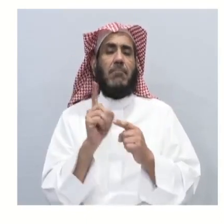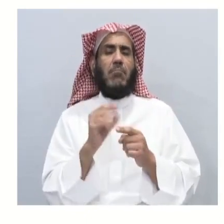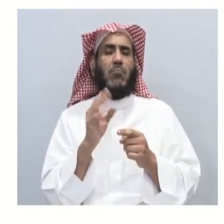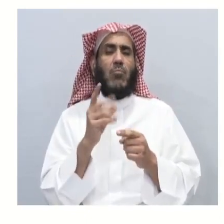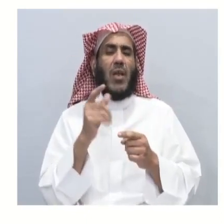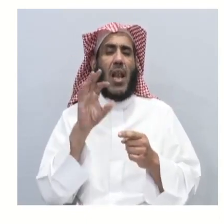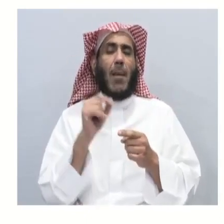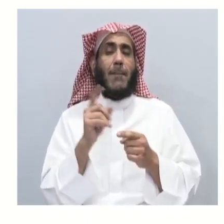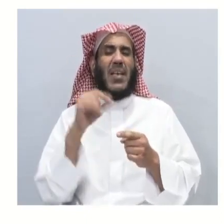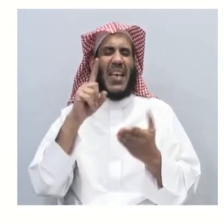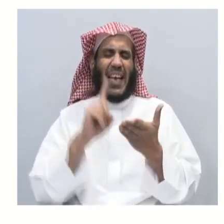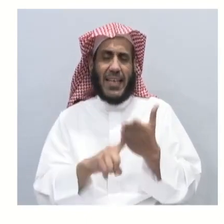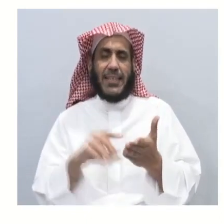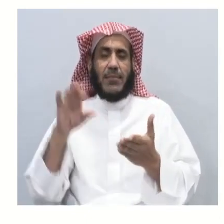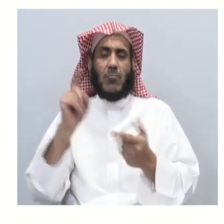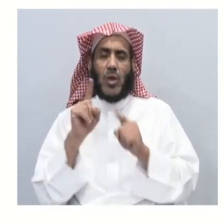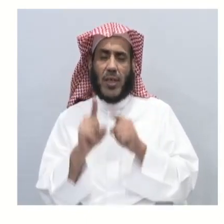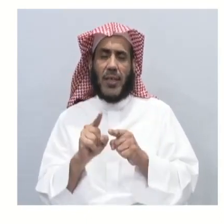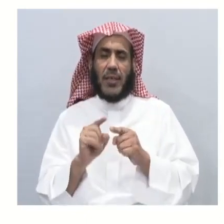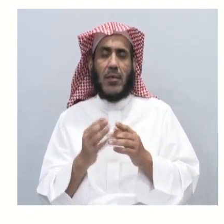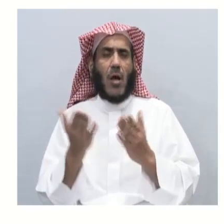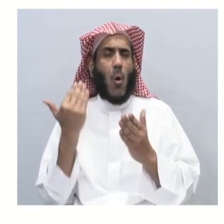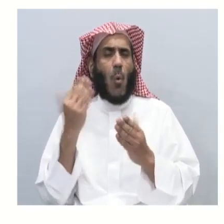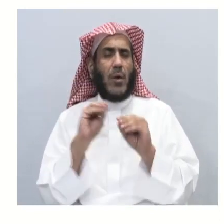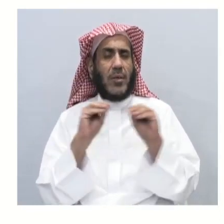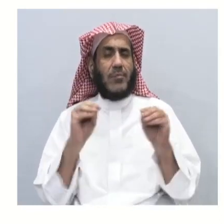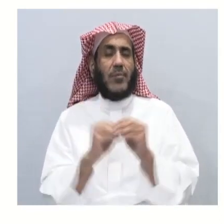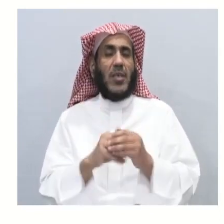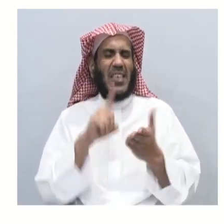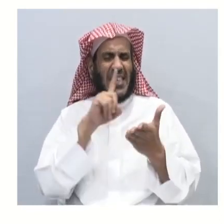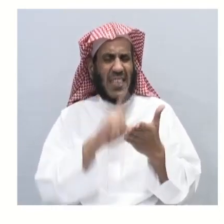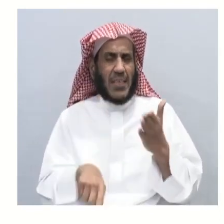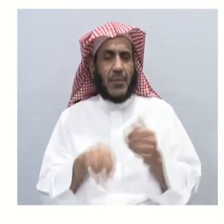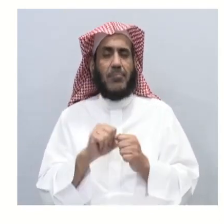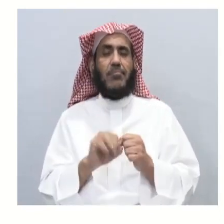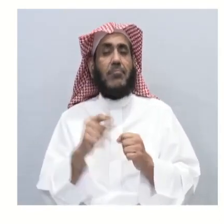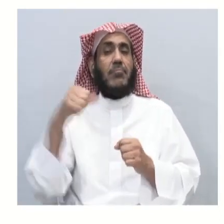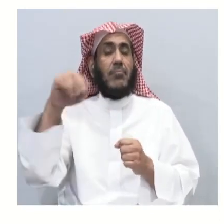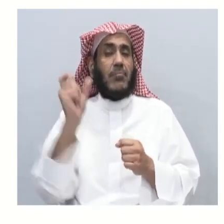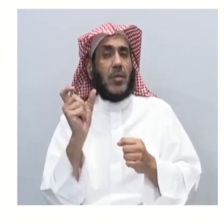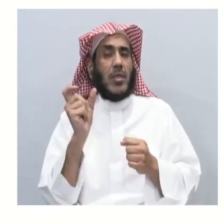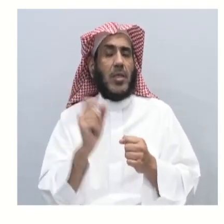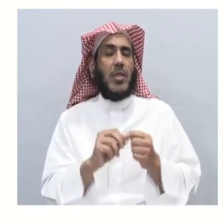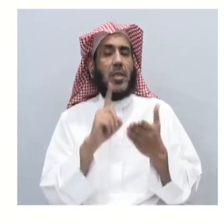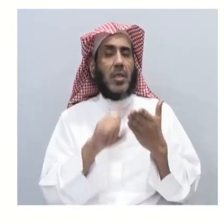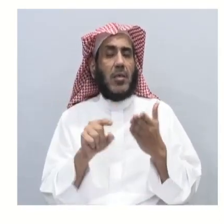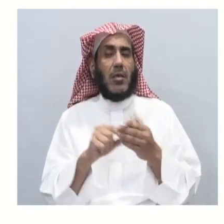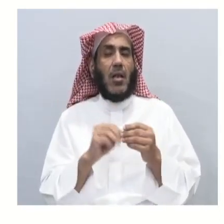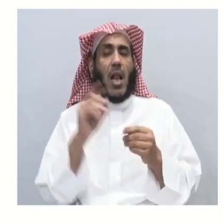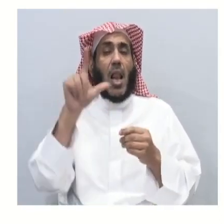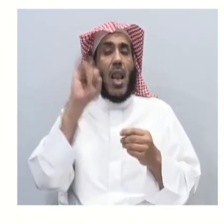يحدث هذا الشيء. إذن إن الشرطية، سبق أن درسنا الشرط، إذن إن الشرطية،